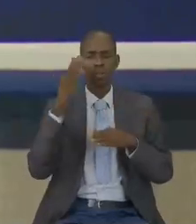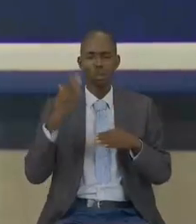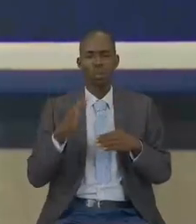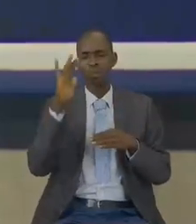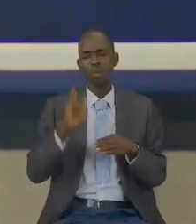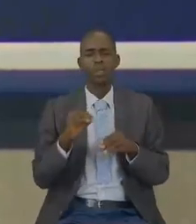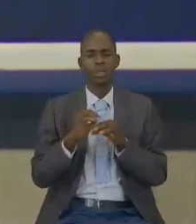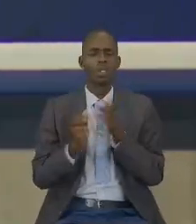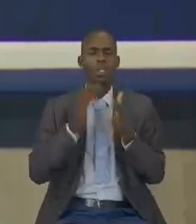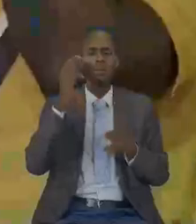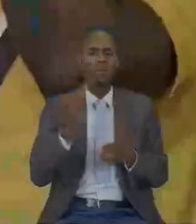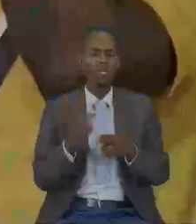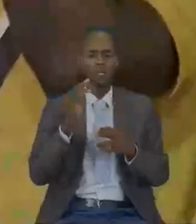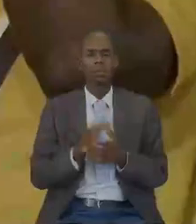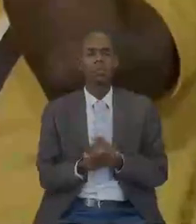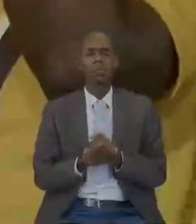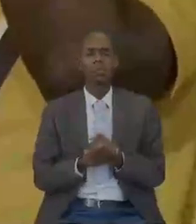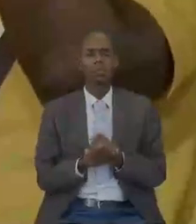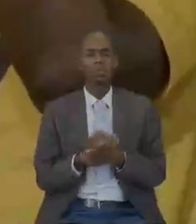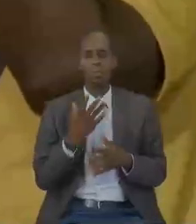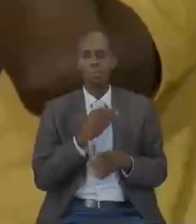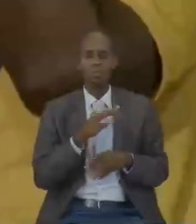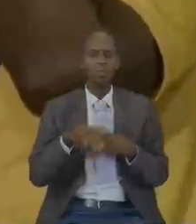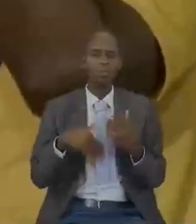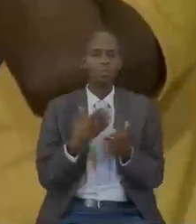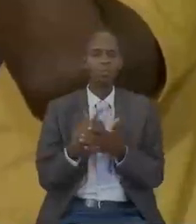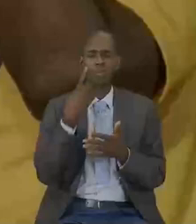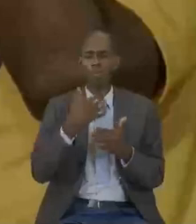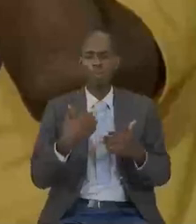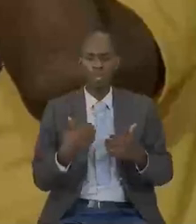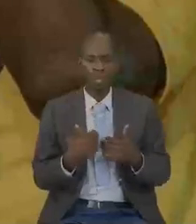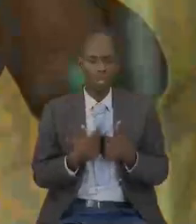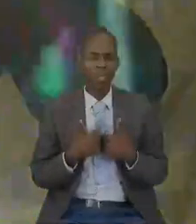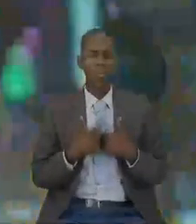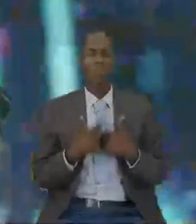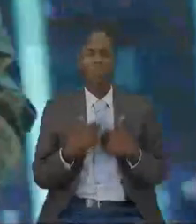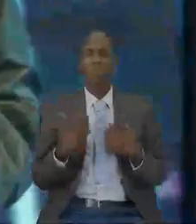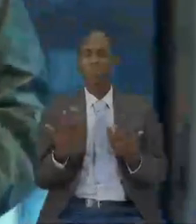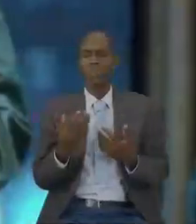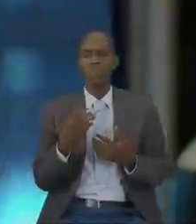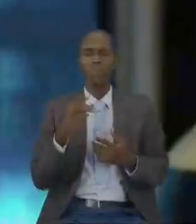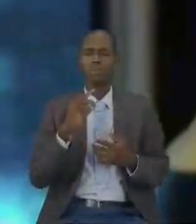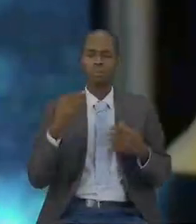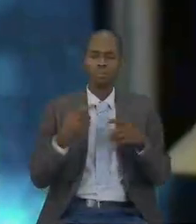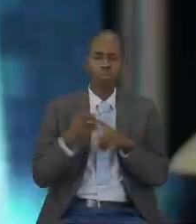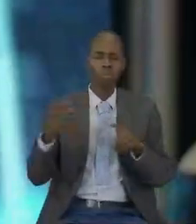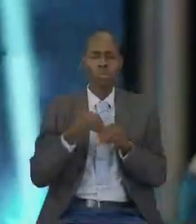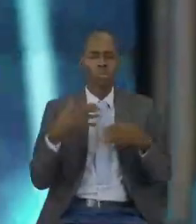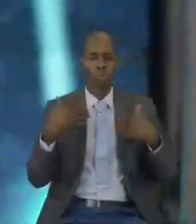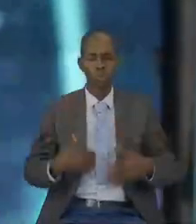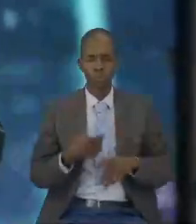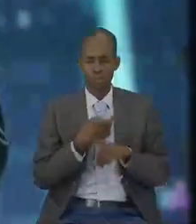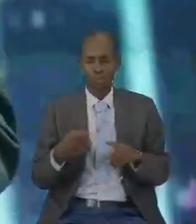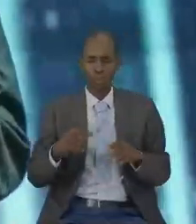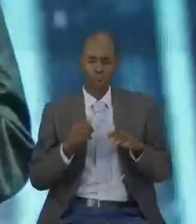maintenant. Guéris-les complètement au nom de Jésus. Et ceux qui ont des plaies dans le